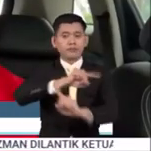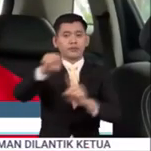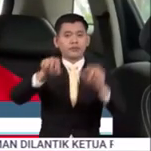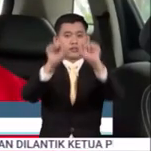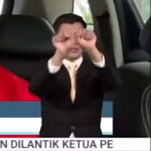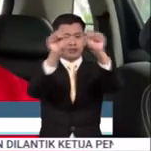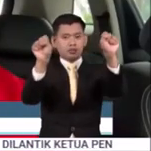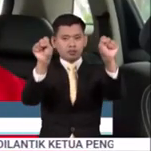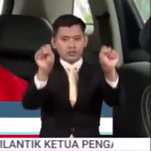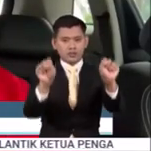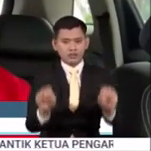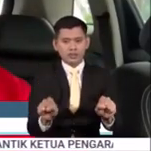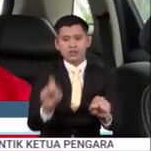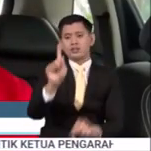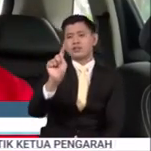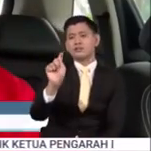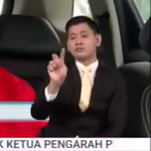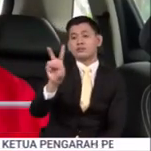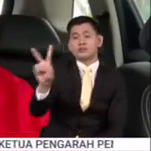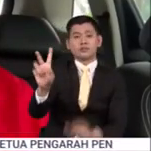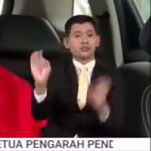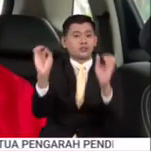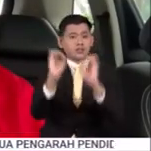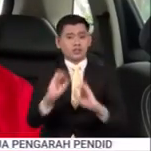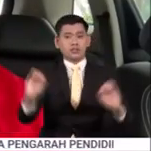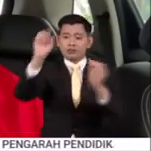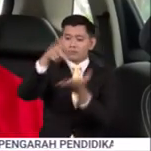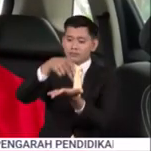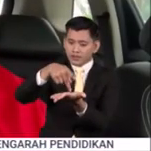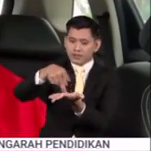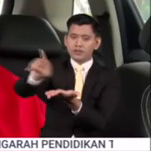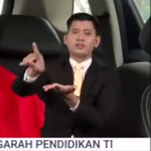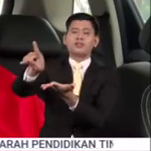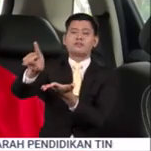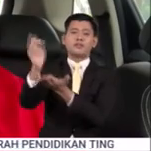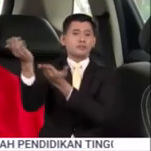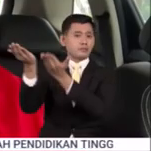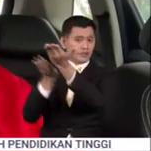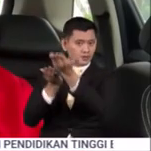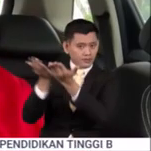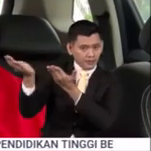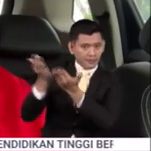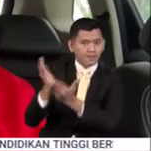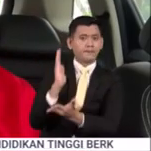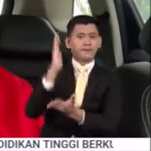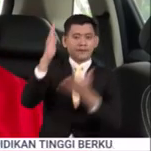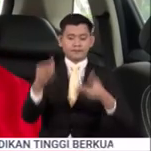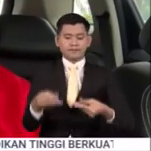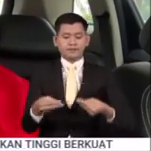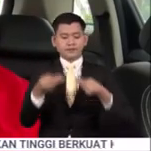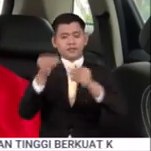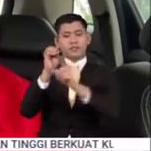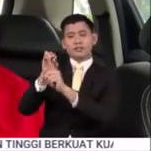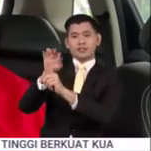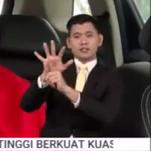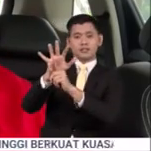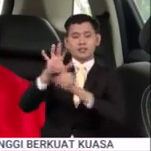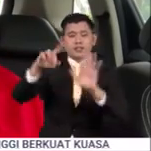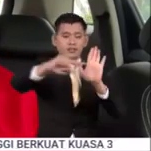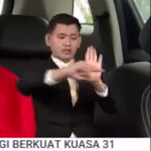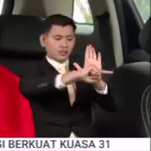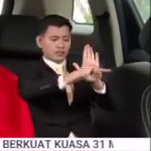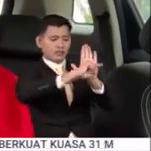tak bayar pihak production, dia akan melibatkan juga dan dia akan memberi kesan yang negatif kepada